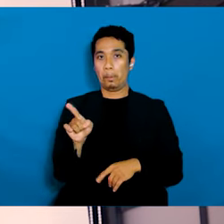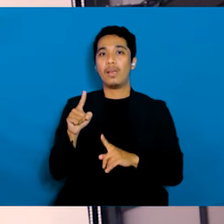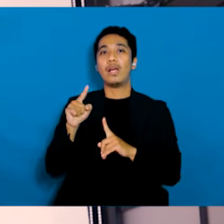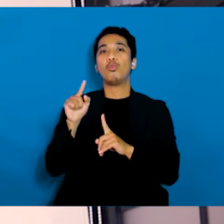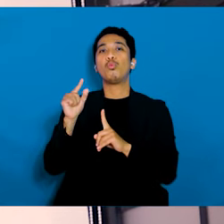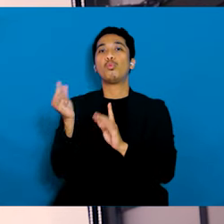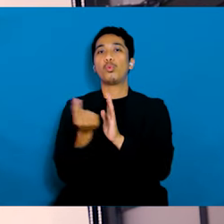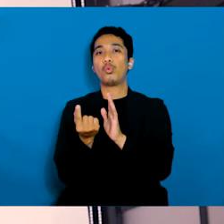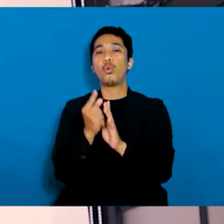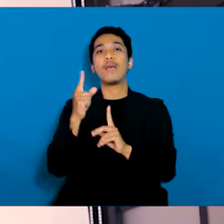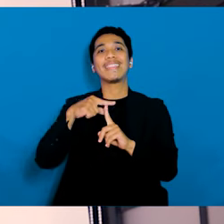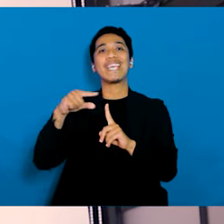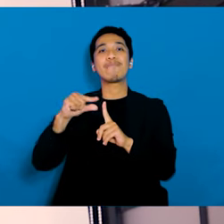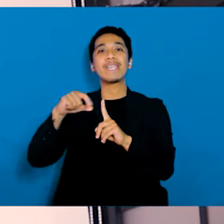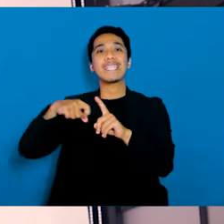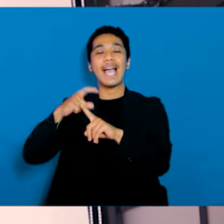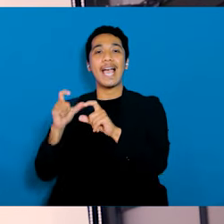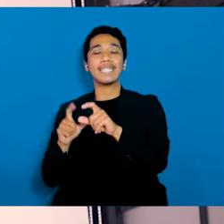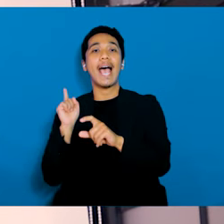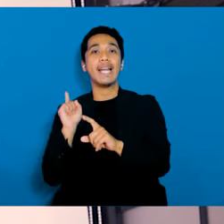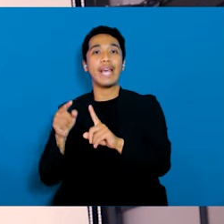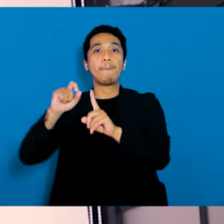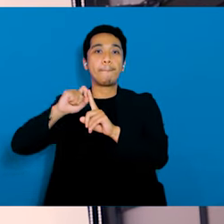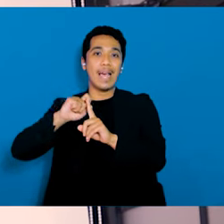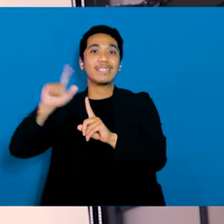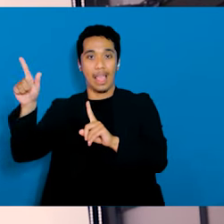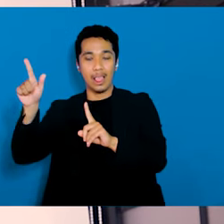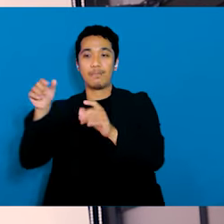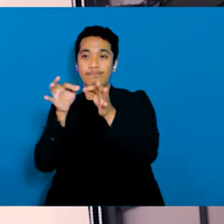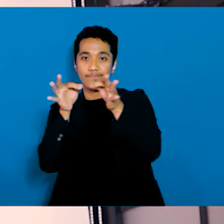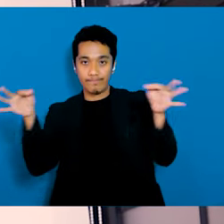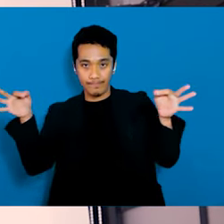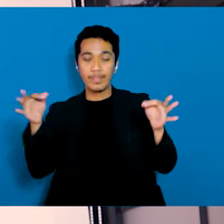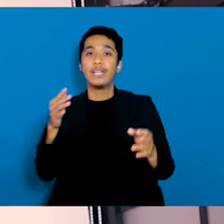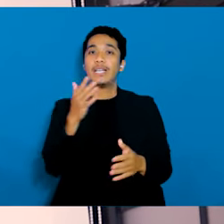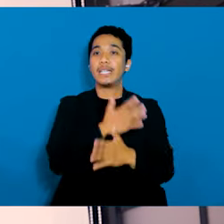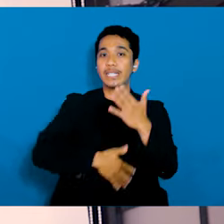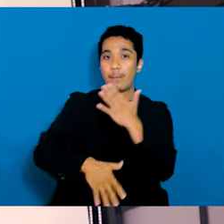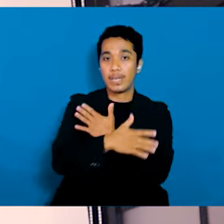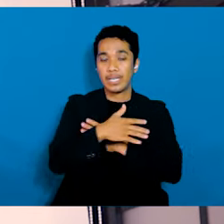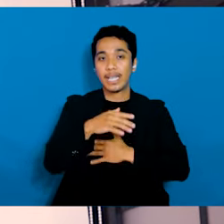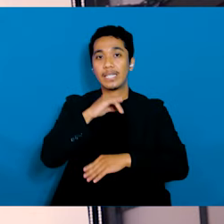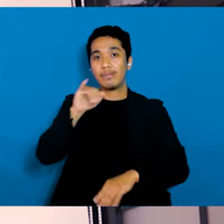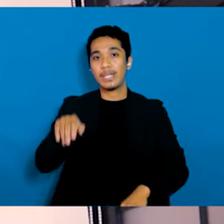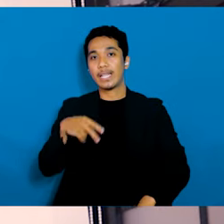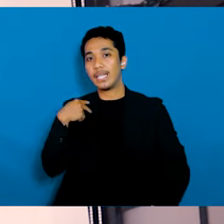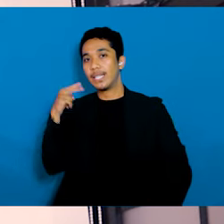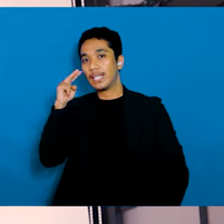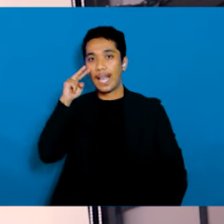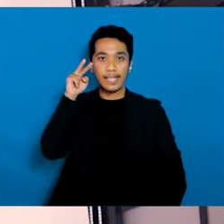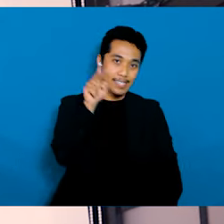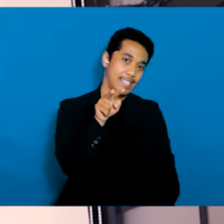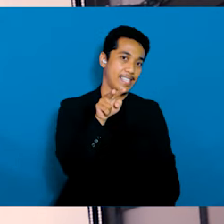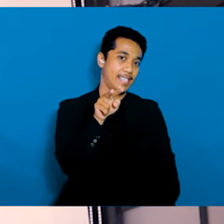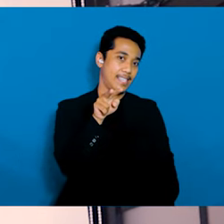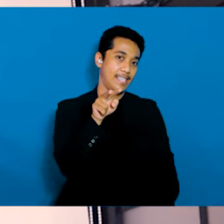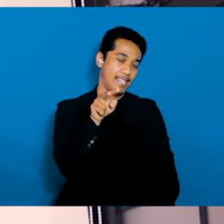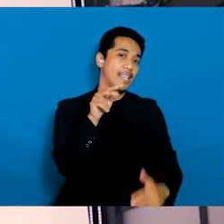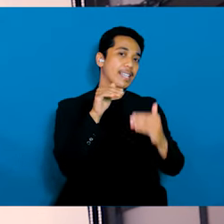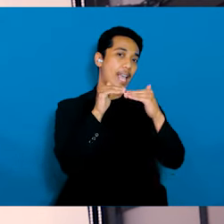Nah, itu kan di dalam UU TPKS itu ada pasal bahwa disabilitas itu sebagai saksi.